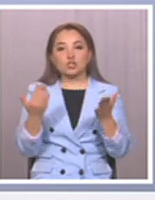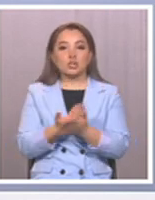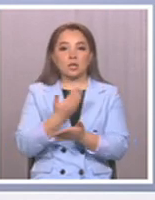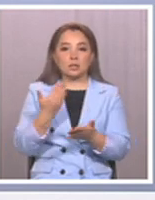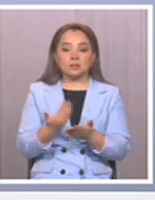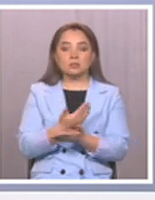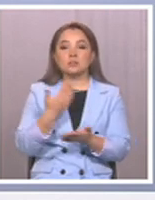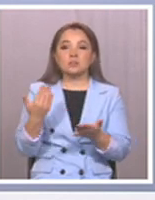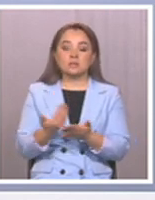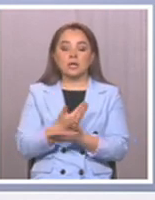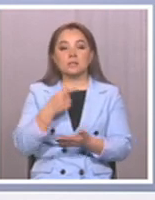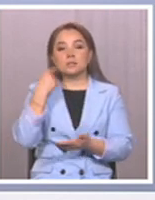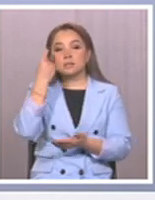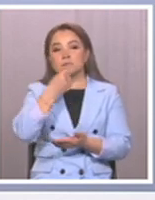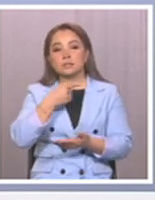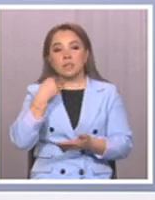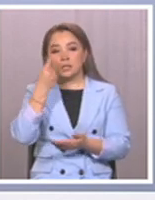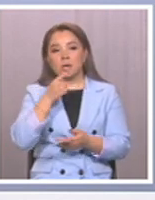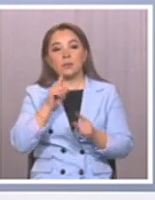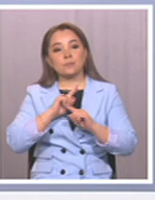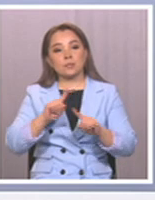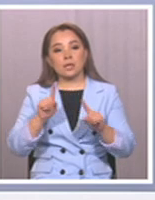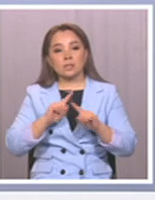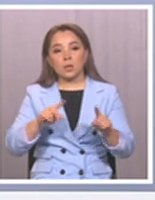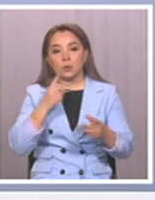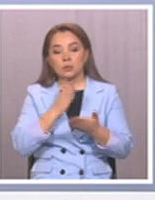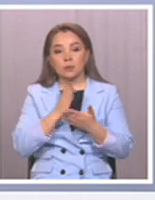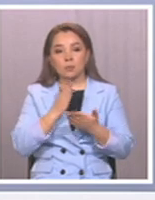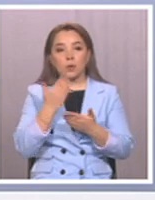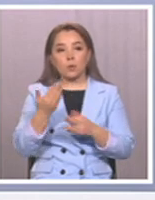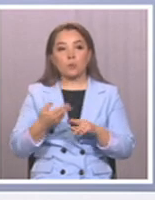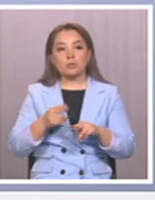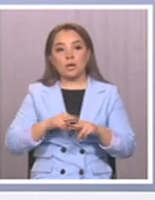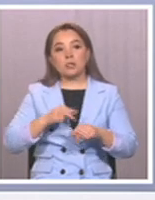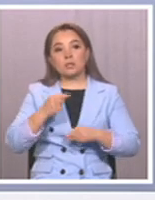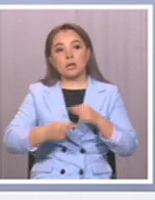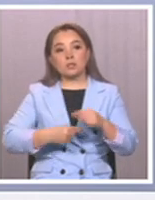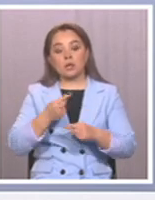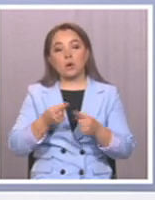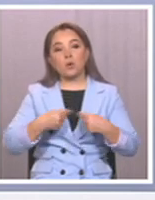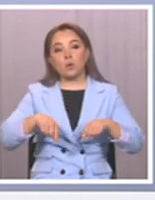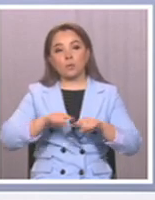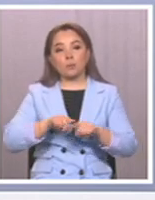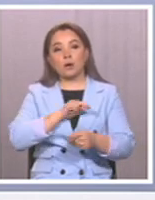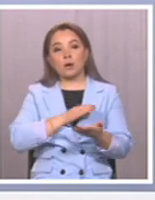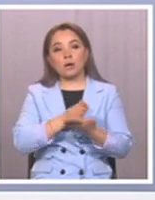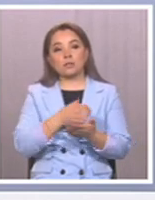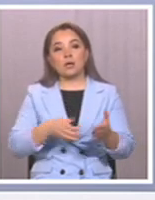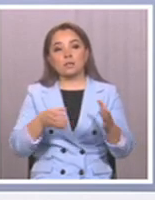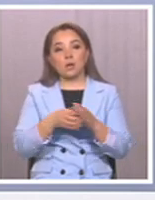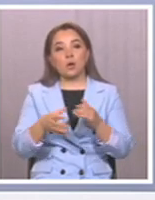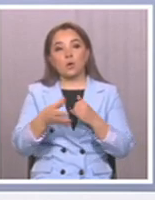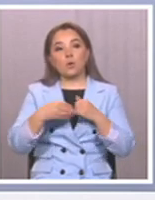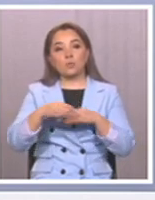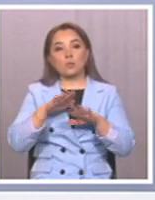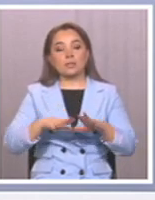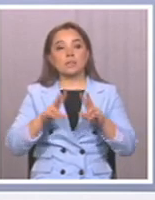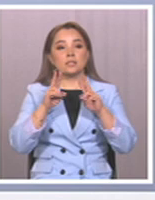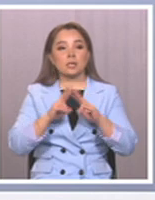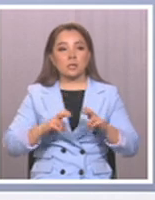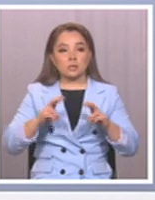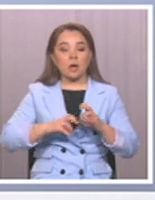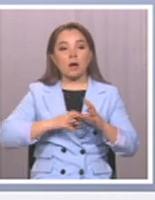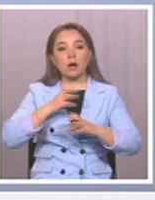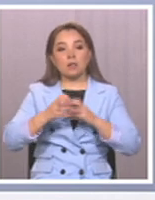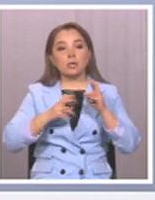жаңа стилімен ерекшеленді. Осы дәуірдегі қоғам қайраткерлері өмірді зерттеуді,